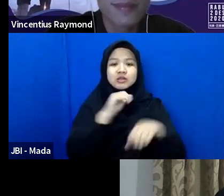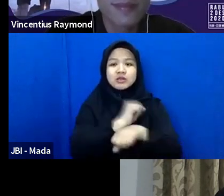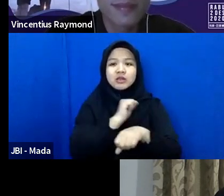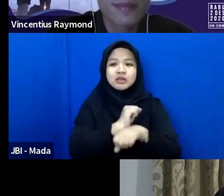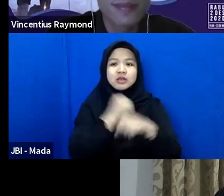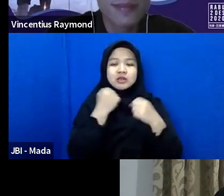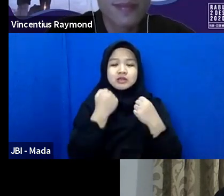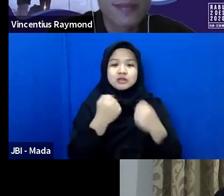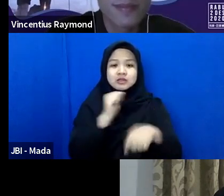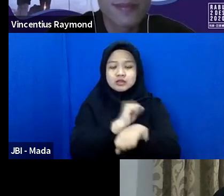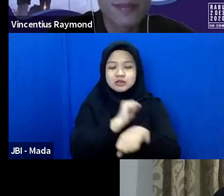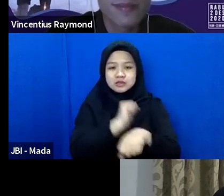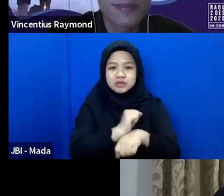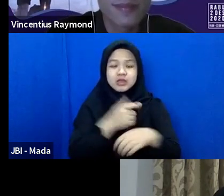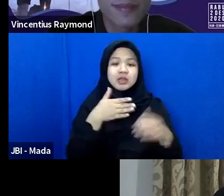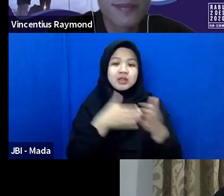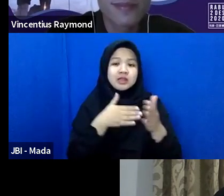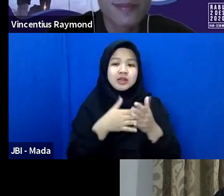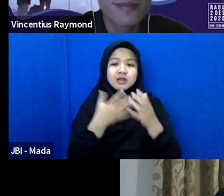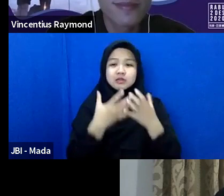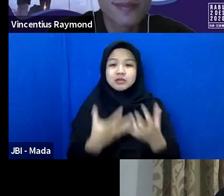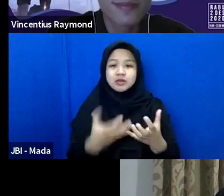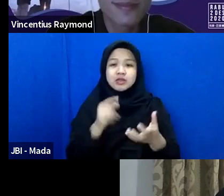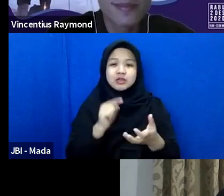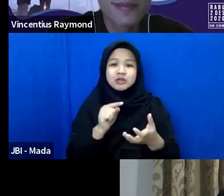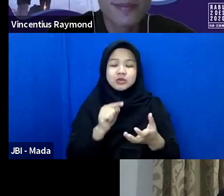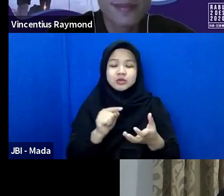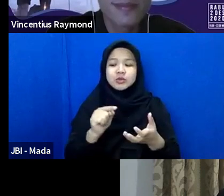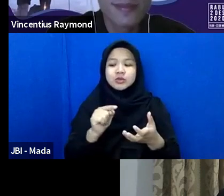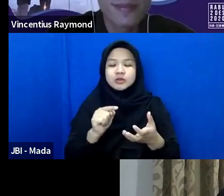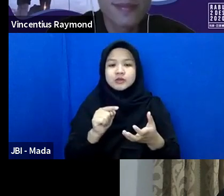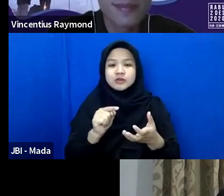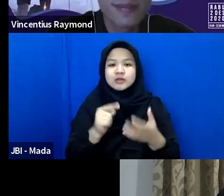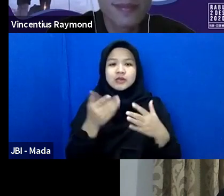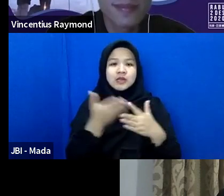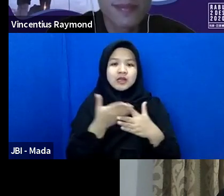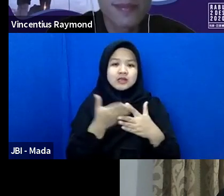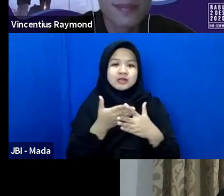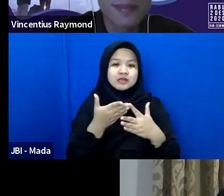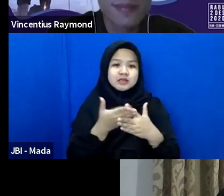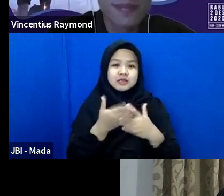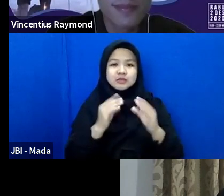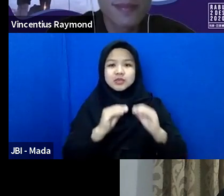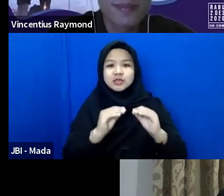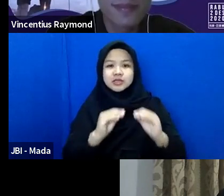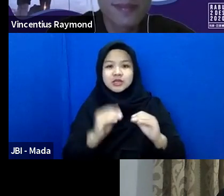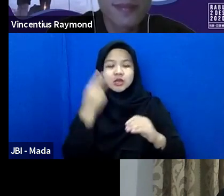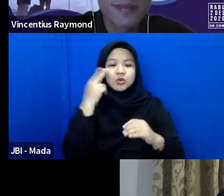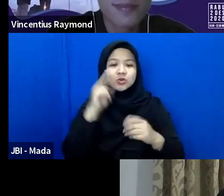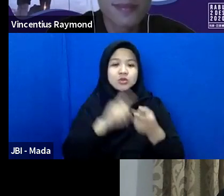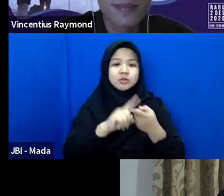dan salah satu tantangan terbesarnya adalah akses pendidikan bagi